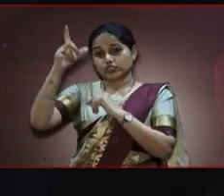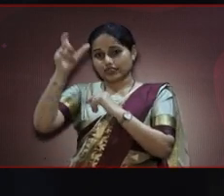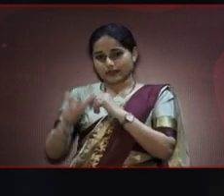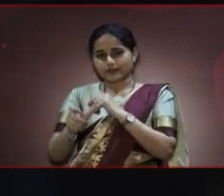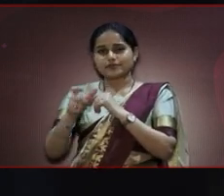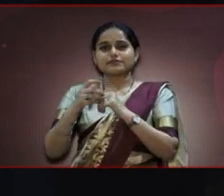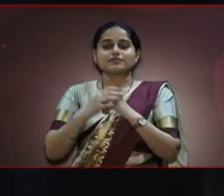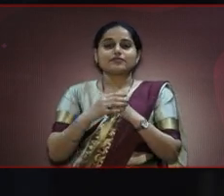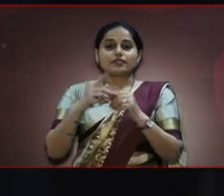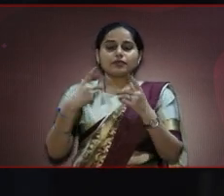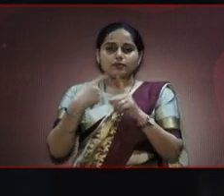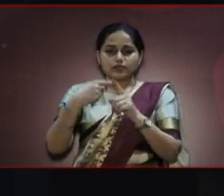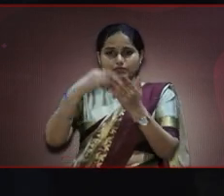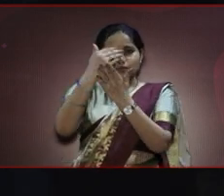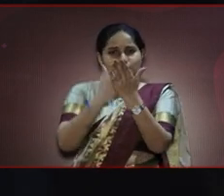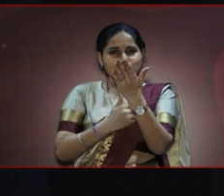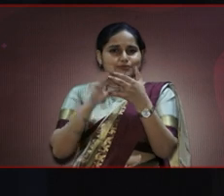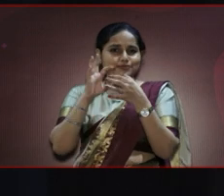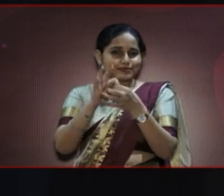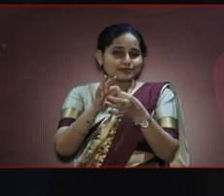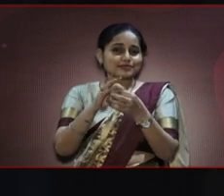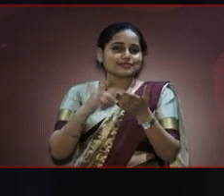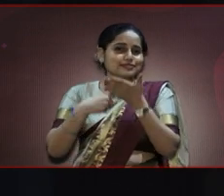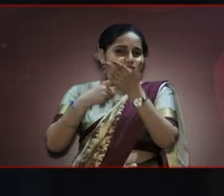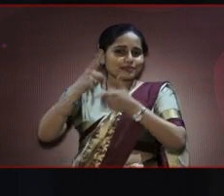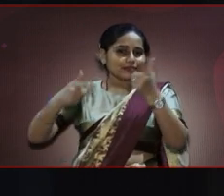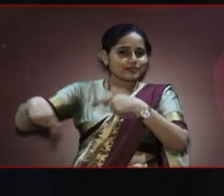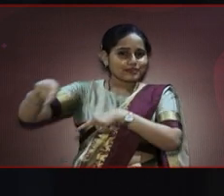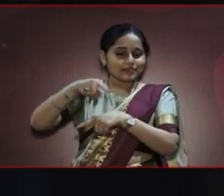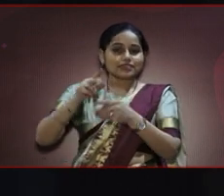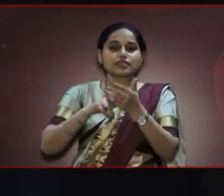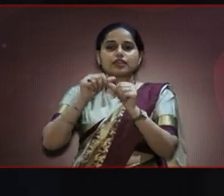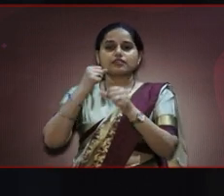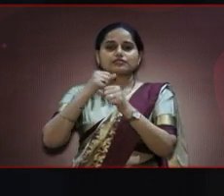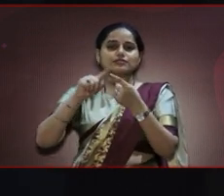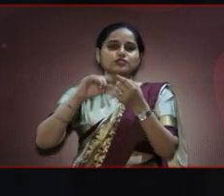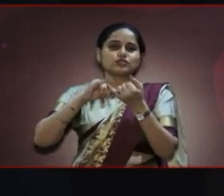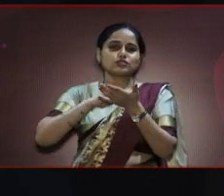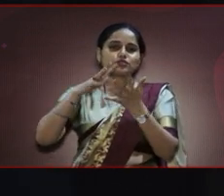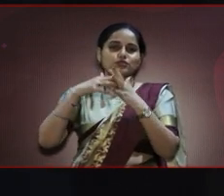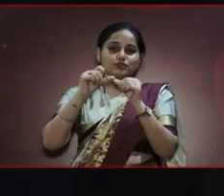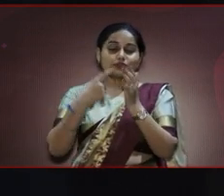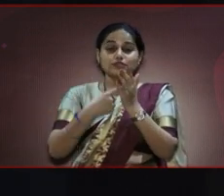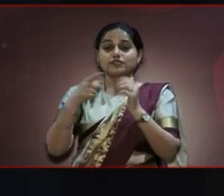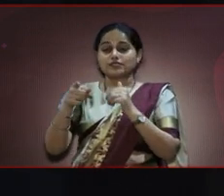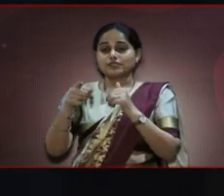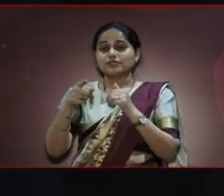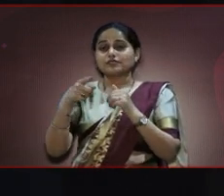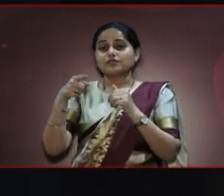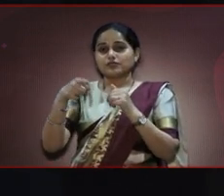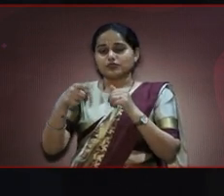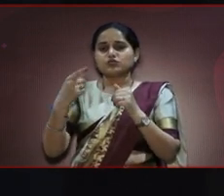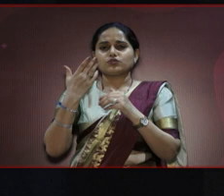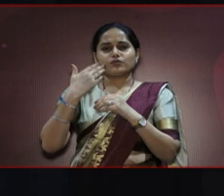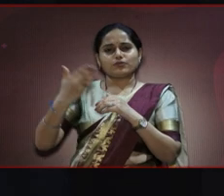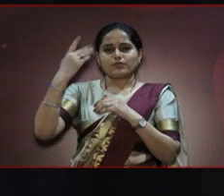हमारी कार्य समिति के सामान्य सदस्य प्रोफेसर नागेश्वर राव जी जो कुलपति रह चुके